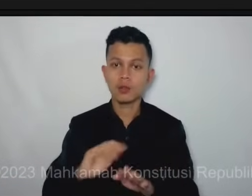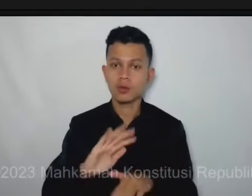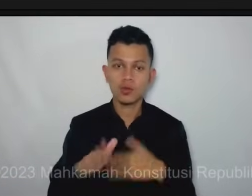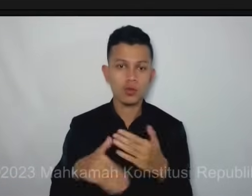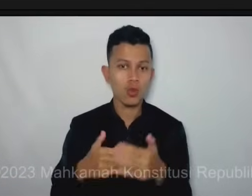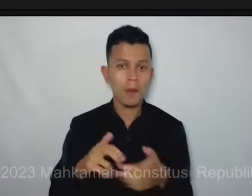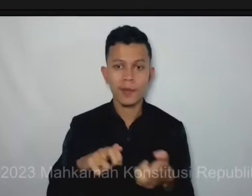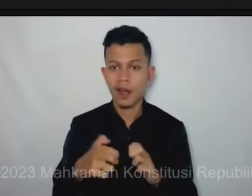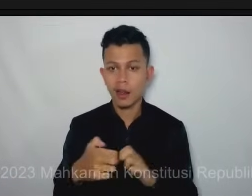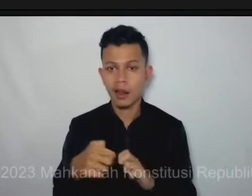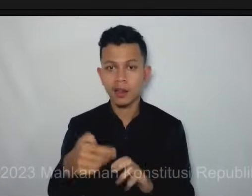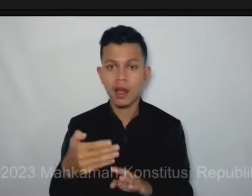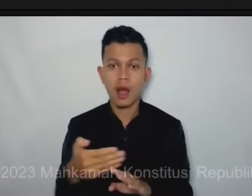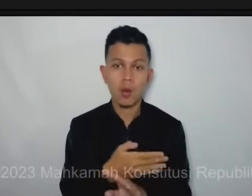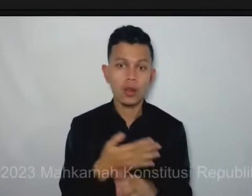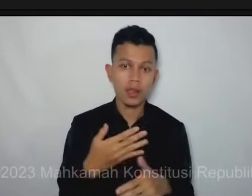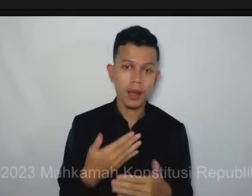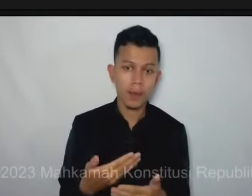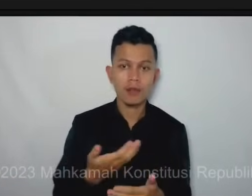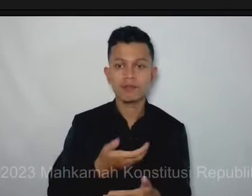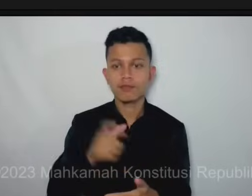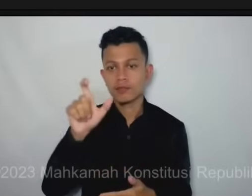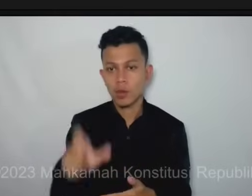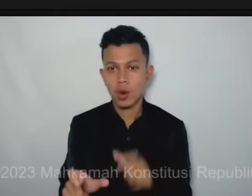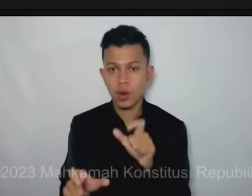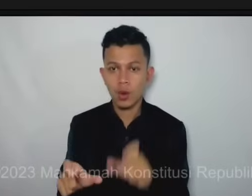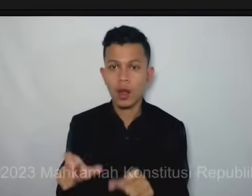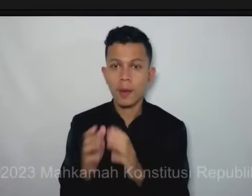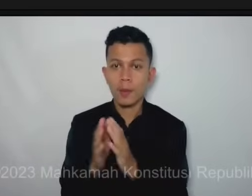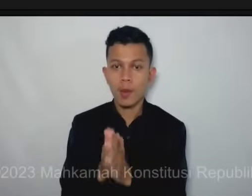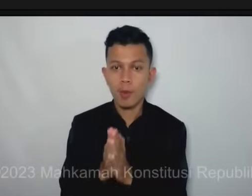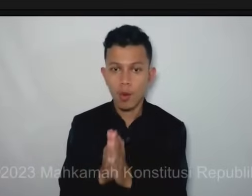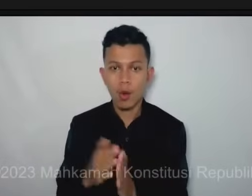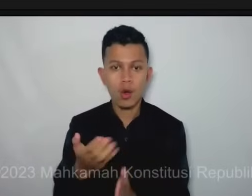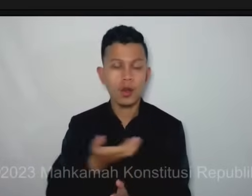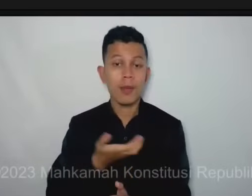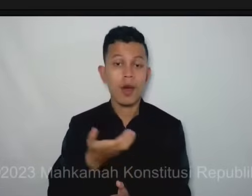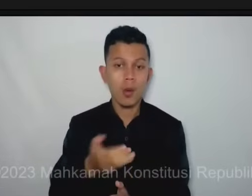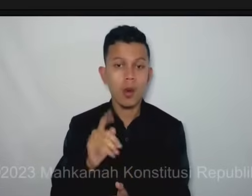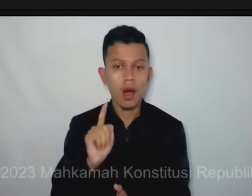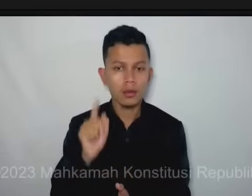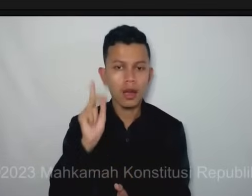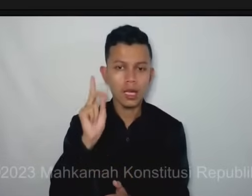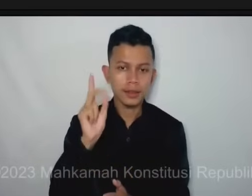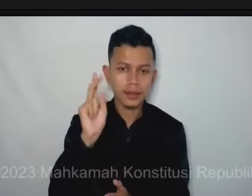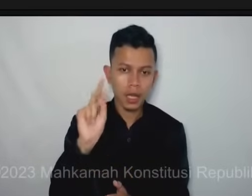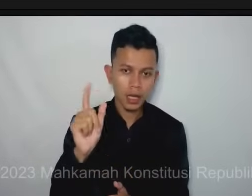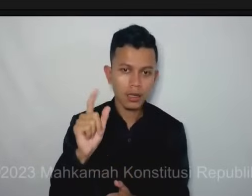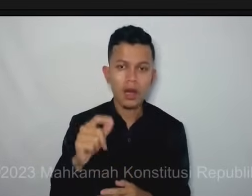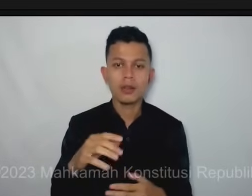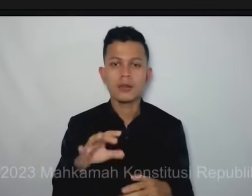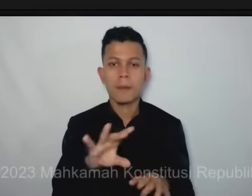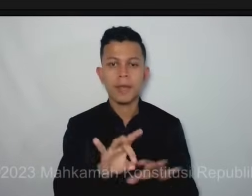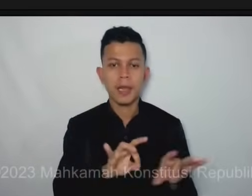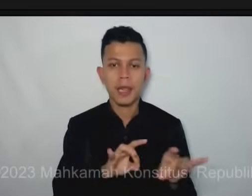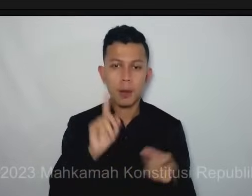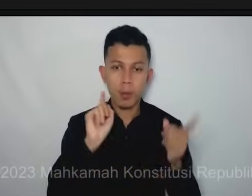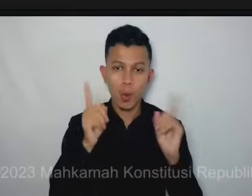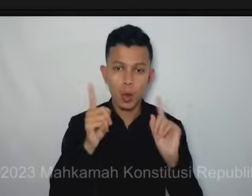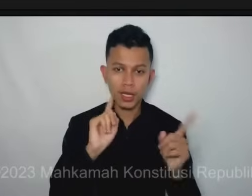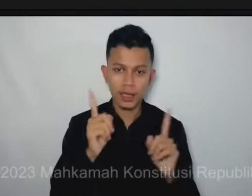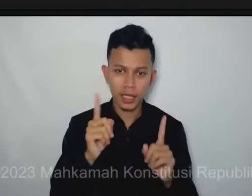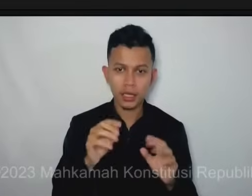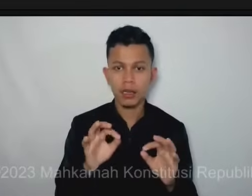seluruh perkara ini awalnya adalah keinginan pemohon agar preferensi rencana pilihan politiknya